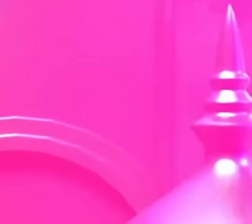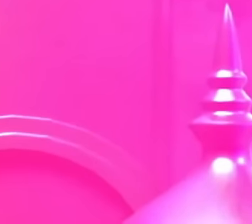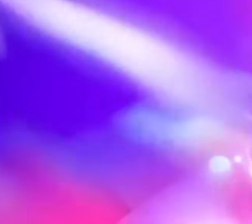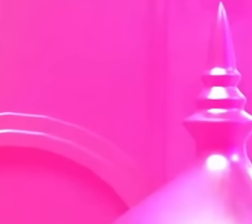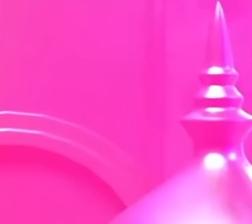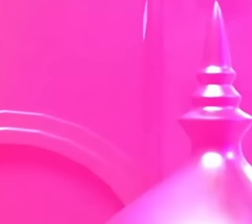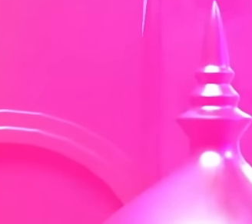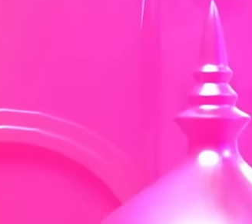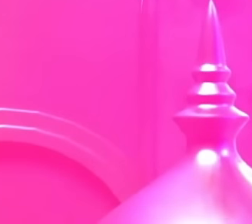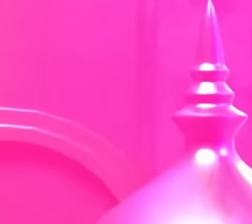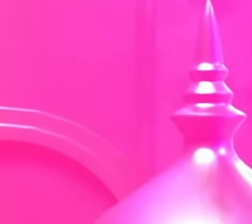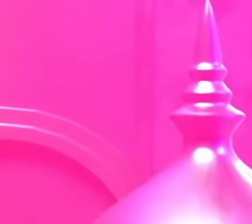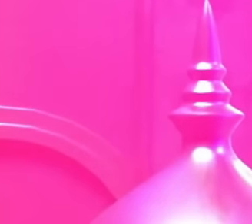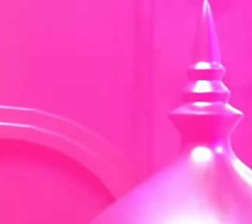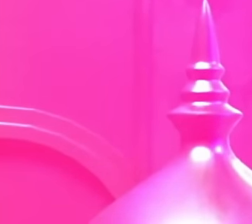العالمين.